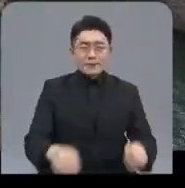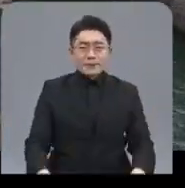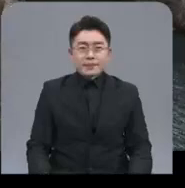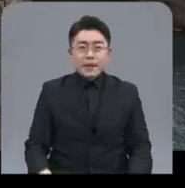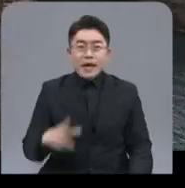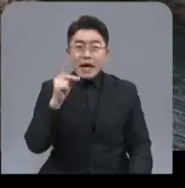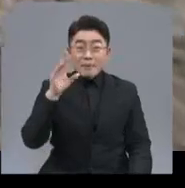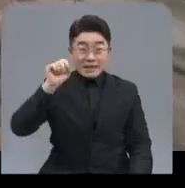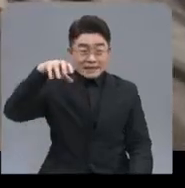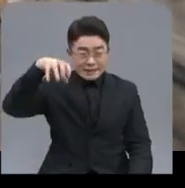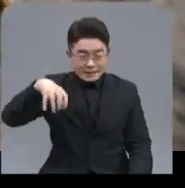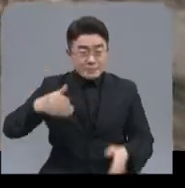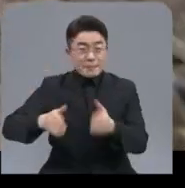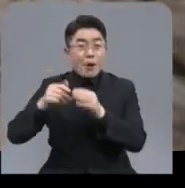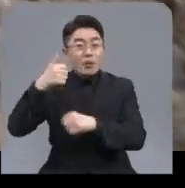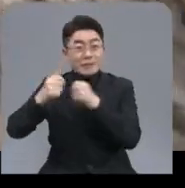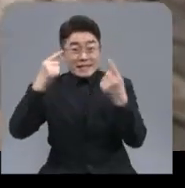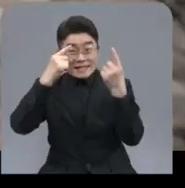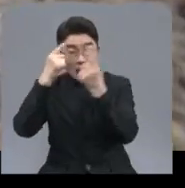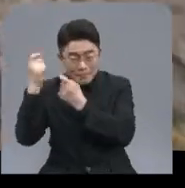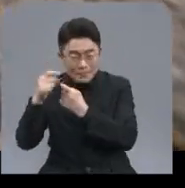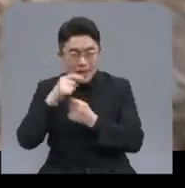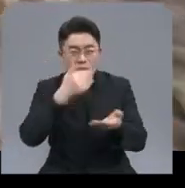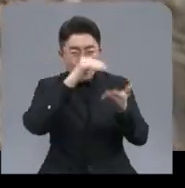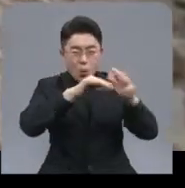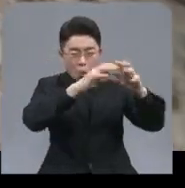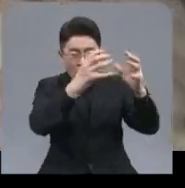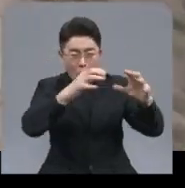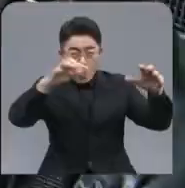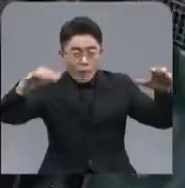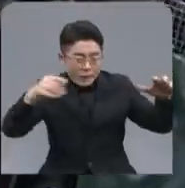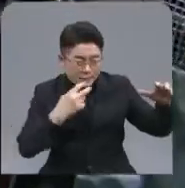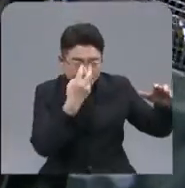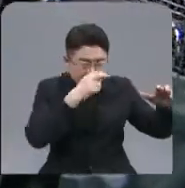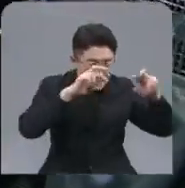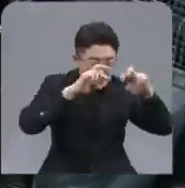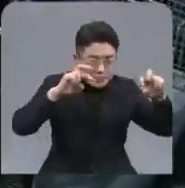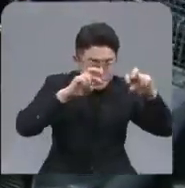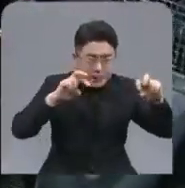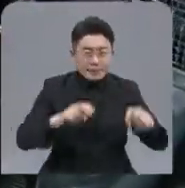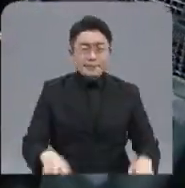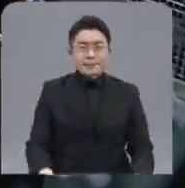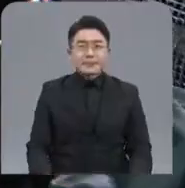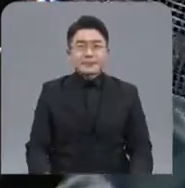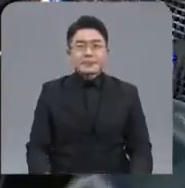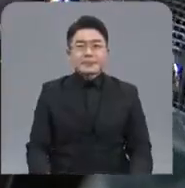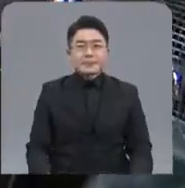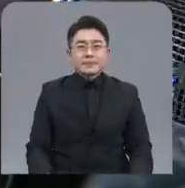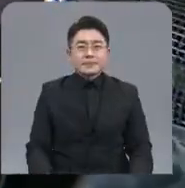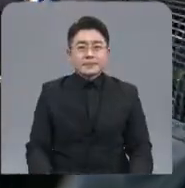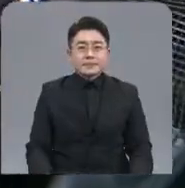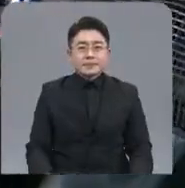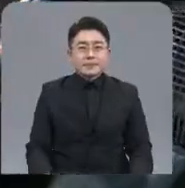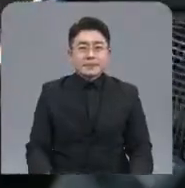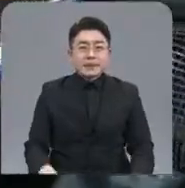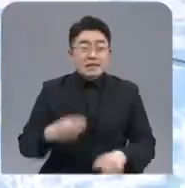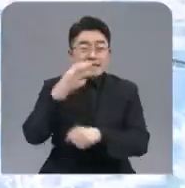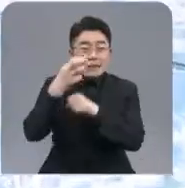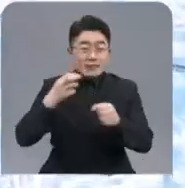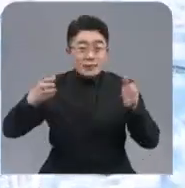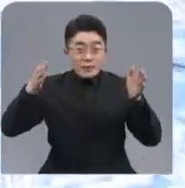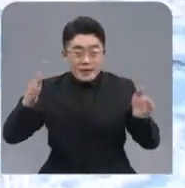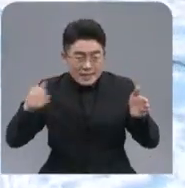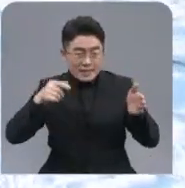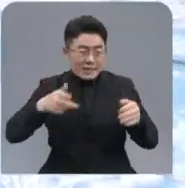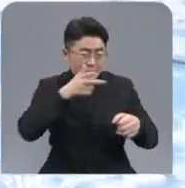ở thành phố jeosu tỉnh Nam Sơn La nơi có dấu tích của khủng long từ biển mắc ma đỏ biến thành ngôi sao xanh như mọi người vẫn biết hay